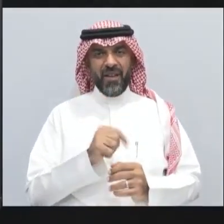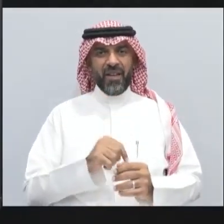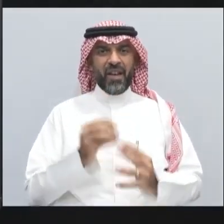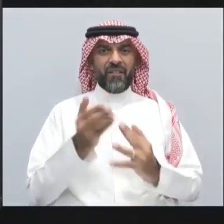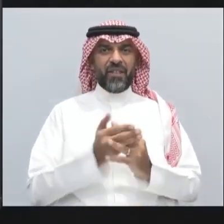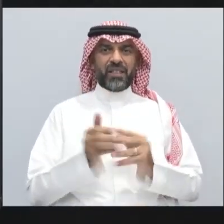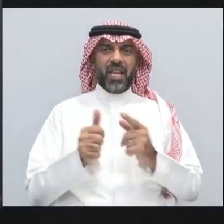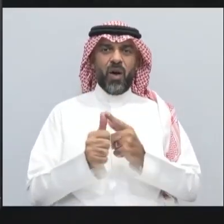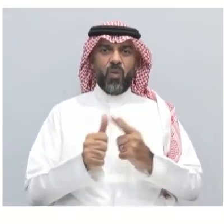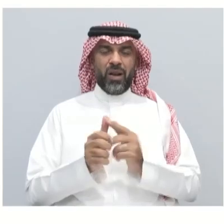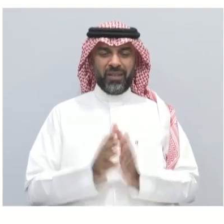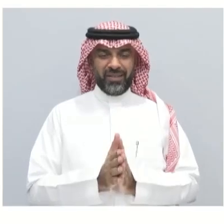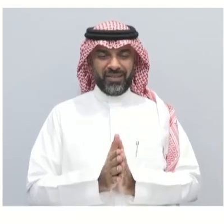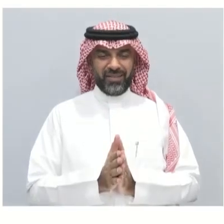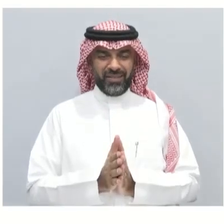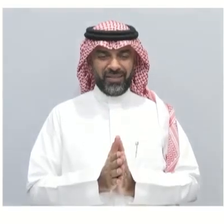للفصل الدراسي